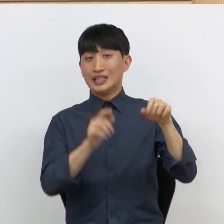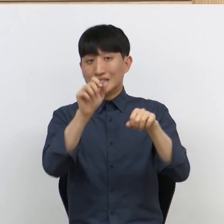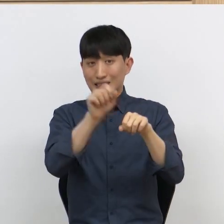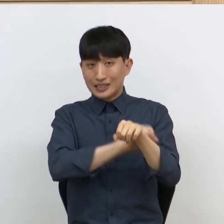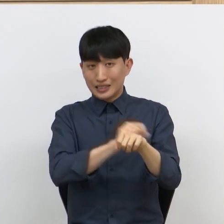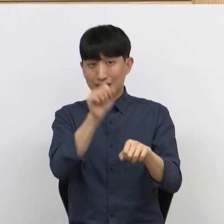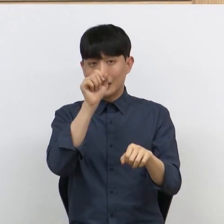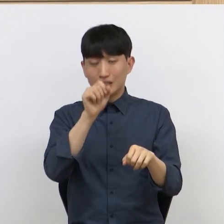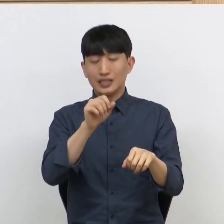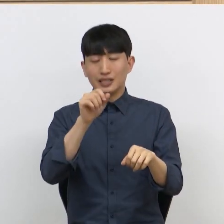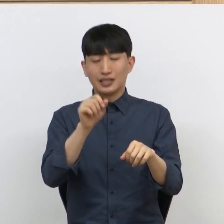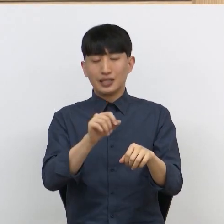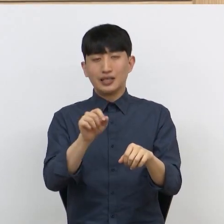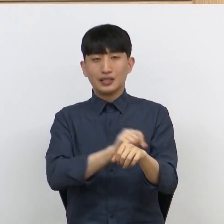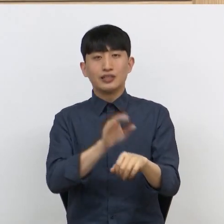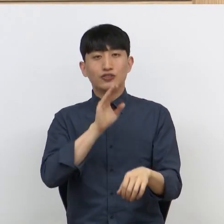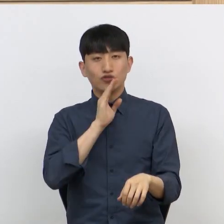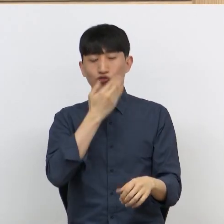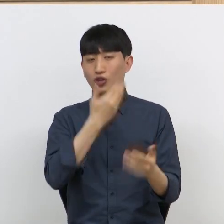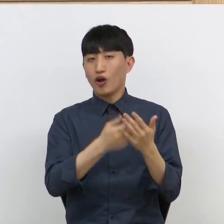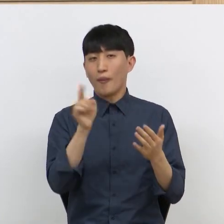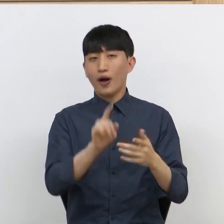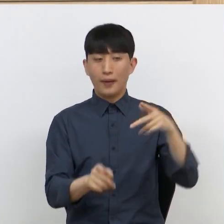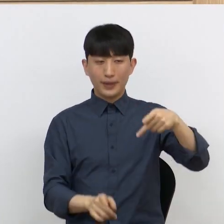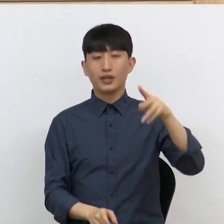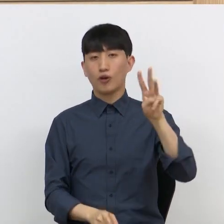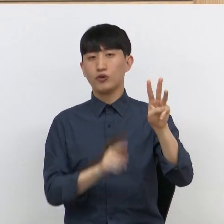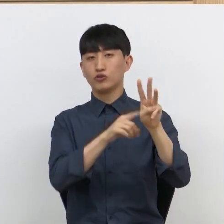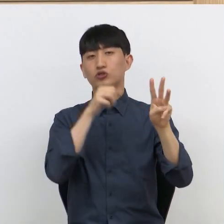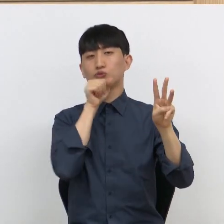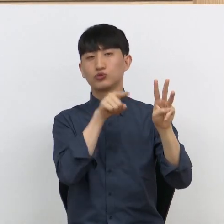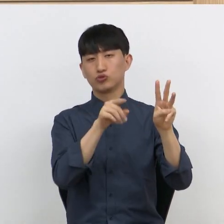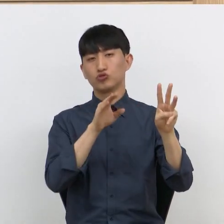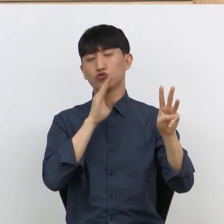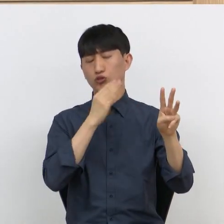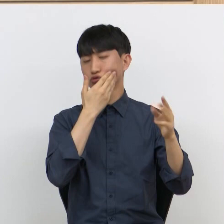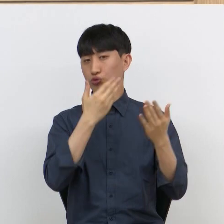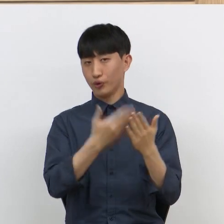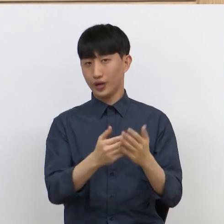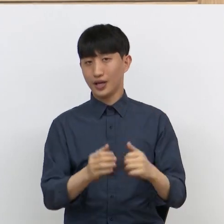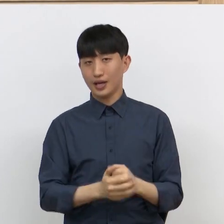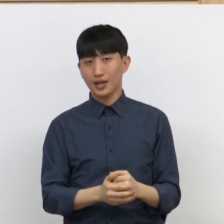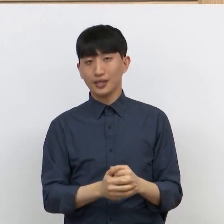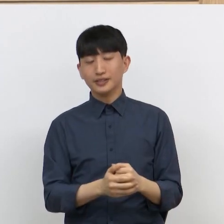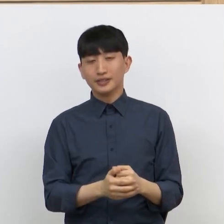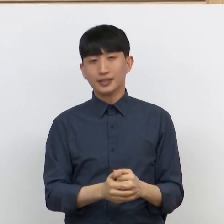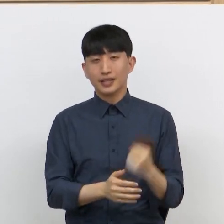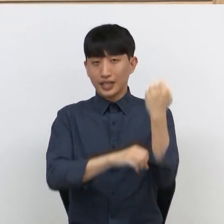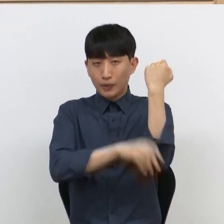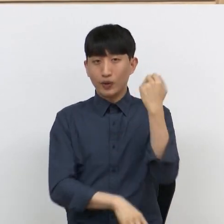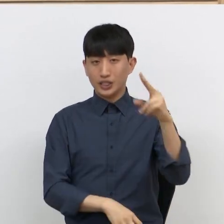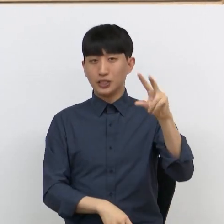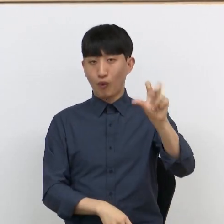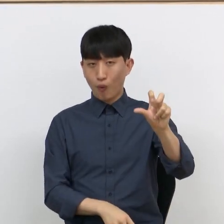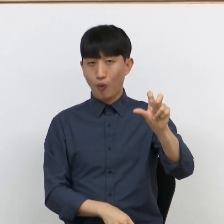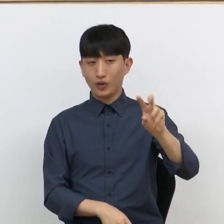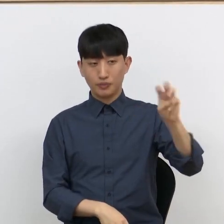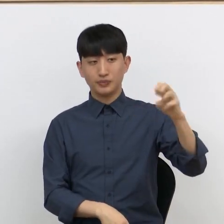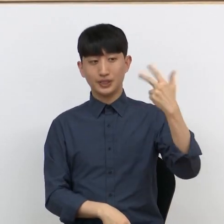중요한 건 PW 수치가 되게 중요하다고 할 수가 있는데요. 아까 말씀드린 기본이 25 마이크로세컨드나